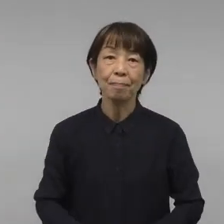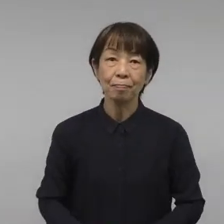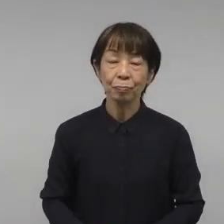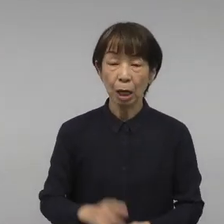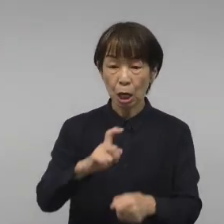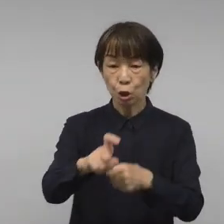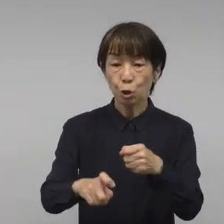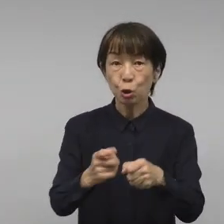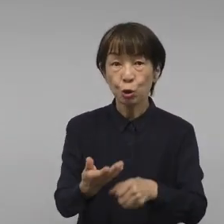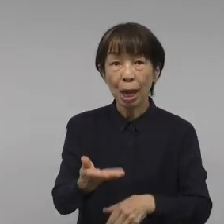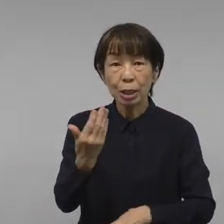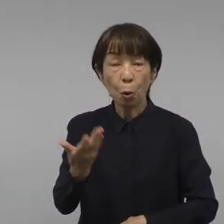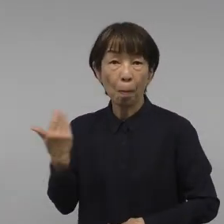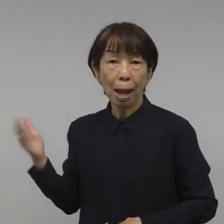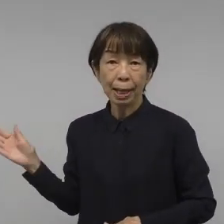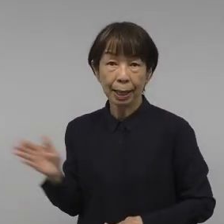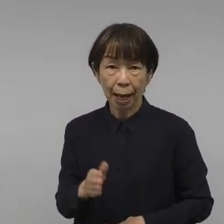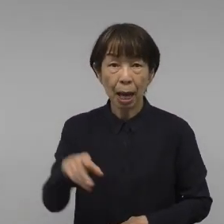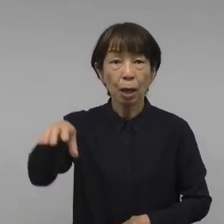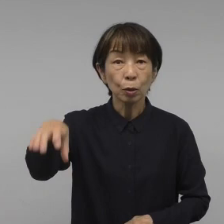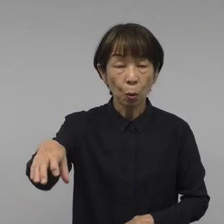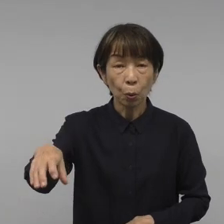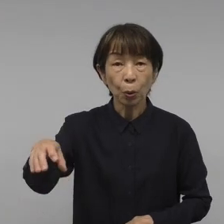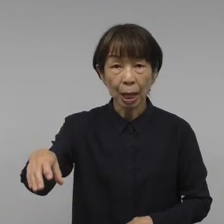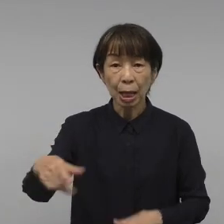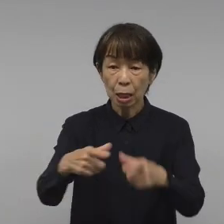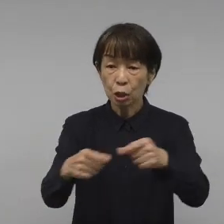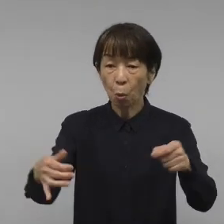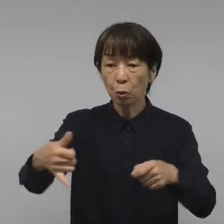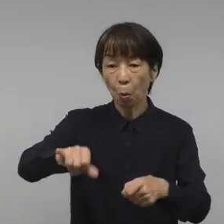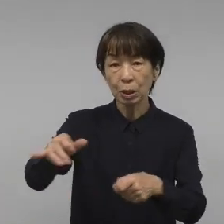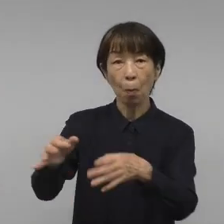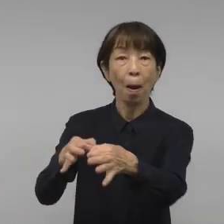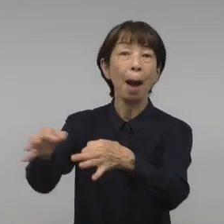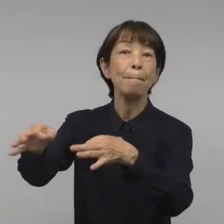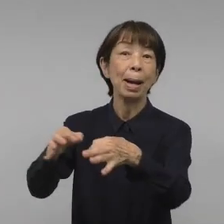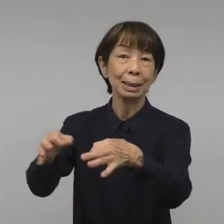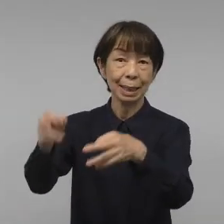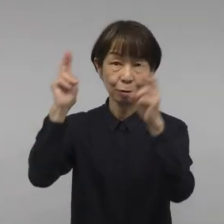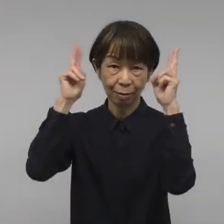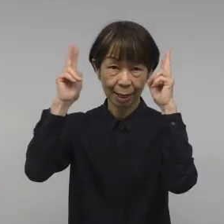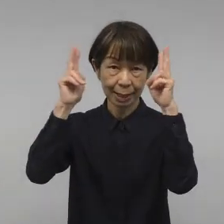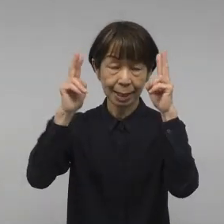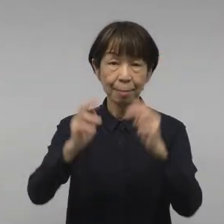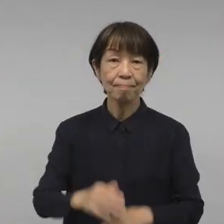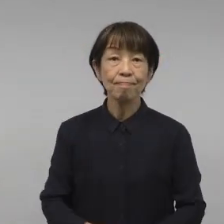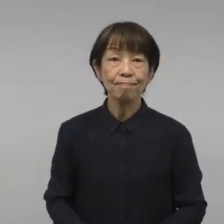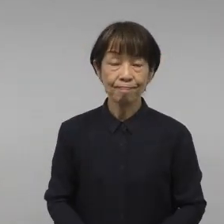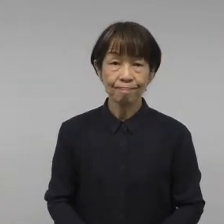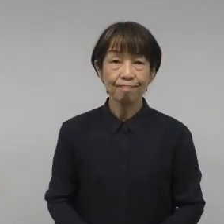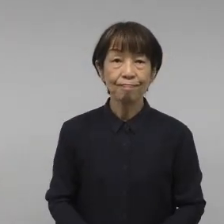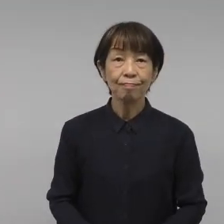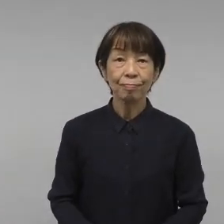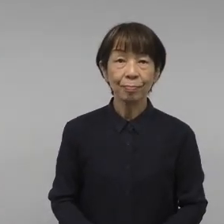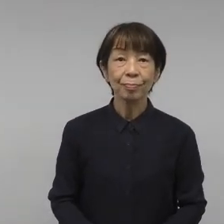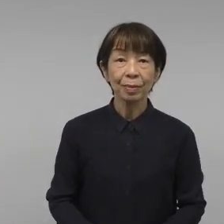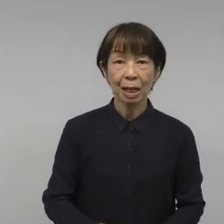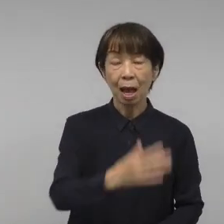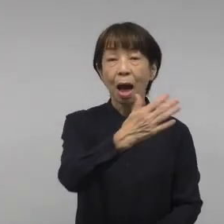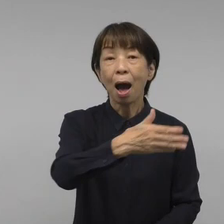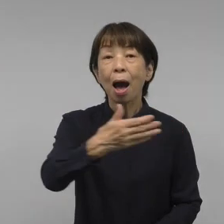地で、日本のお茶を販売しているというふうなところでありましたので、そういったところからアメリ